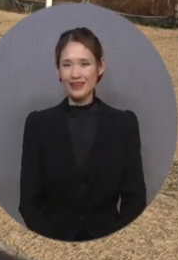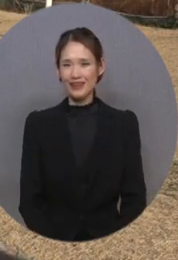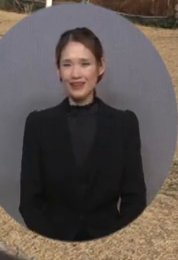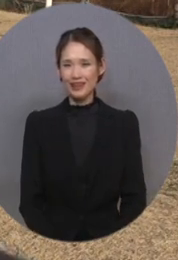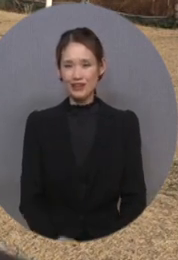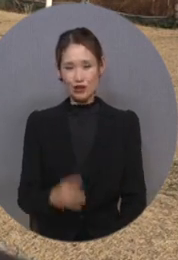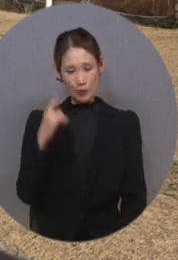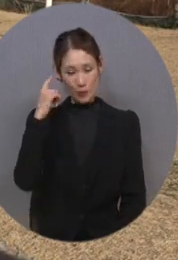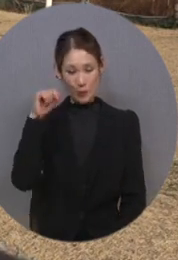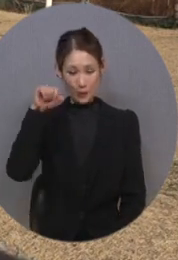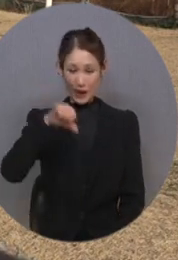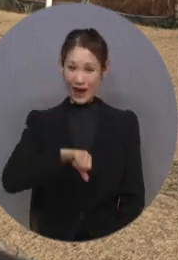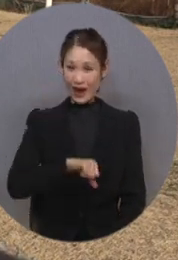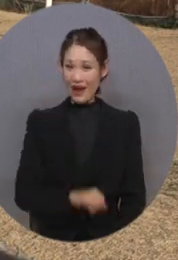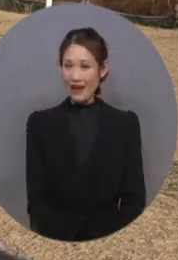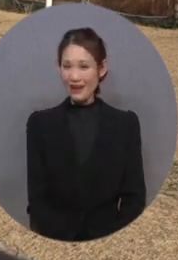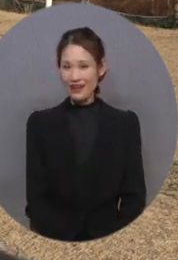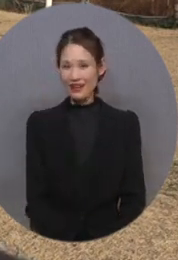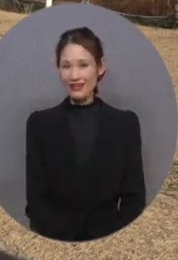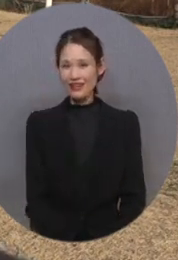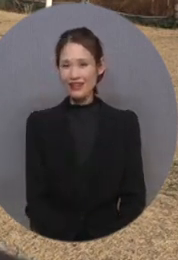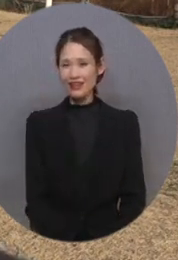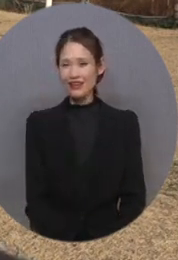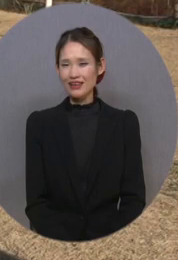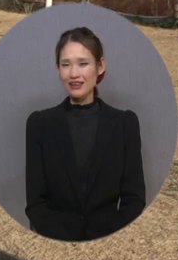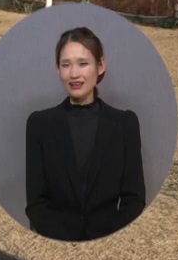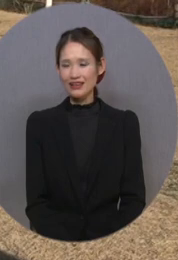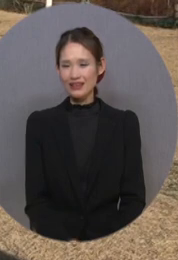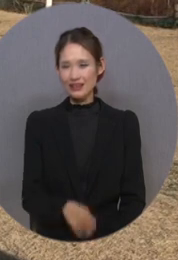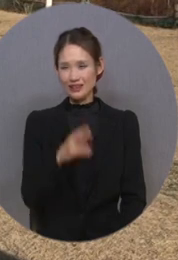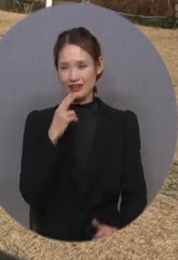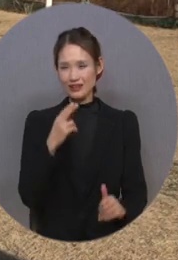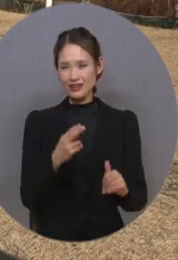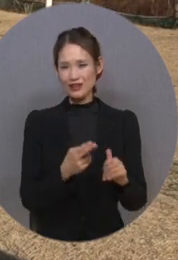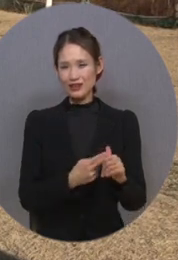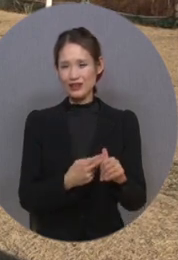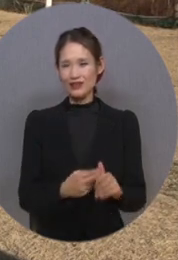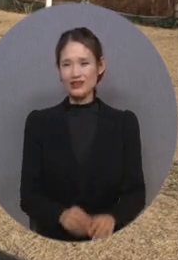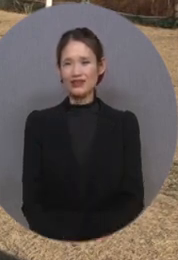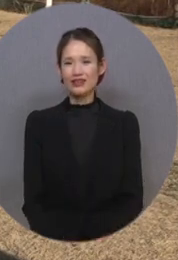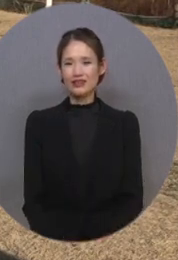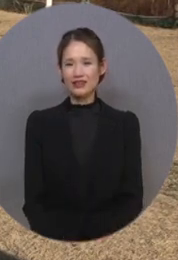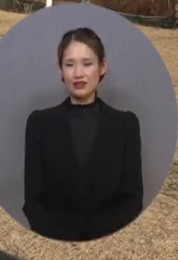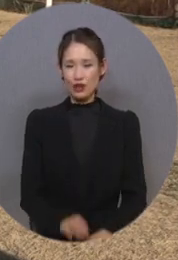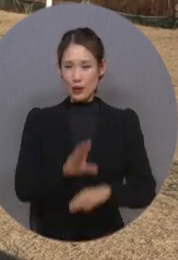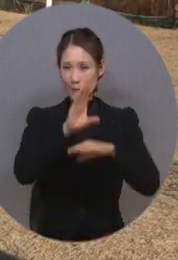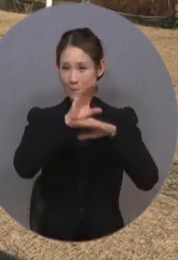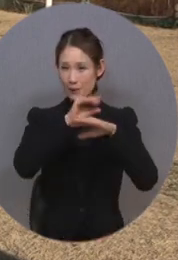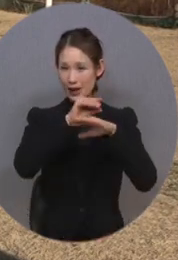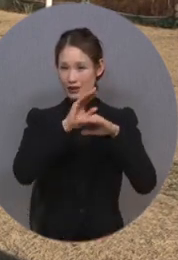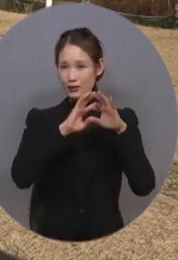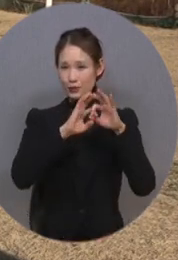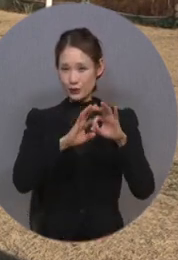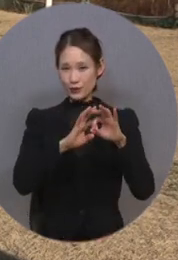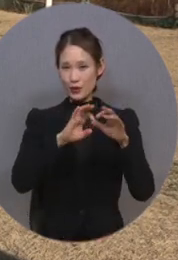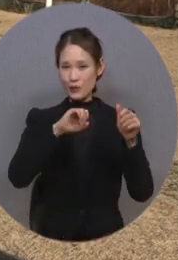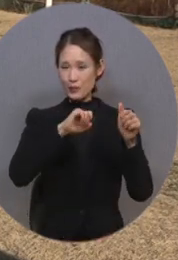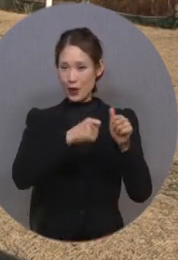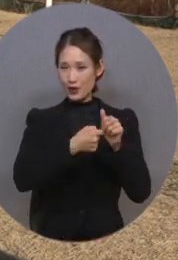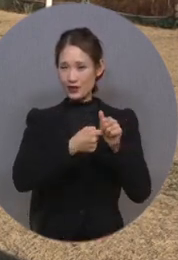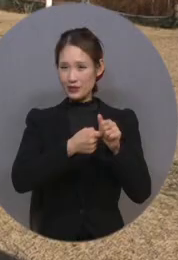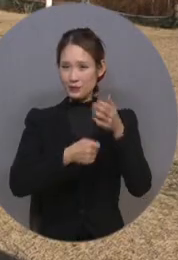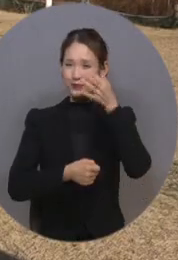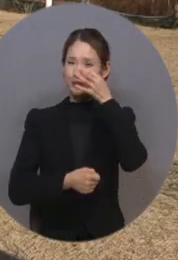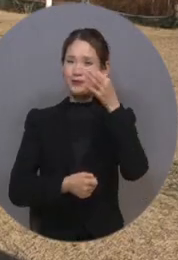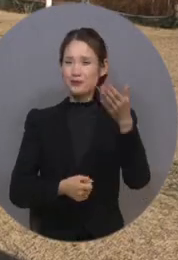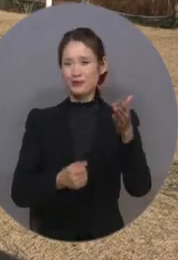뭐 이런 거 아니에요? 3등에게는 뭔가 도전을 해서 여러분께 네. 이제 방송을 통해서 네. 수행 과정을 보여드리도록